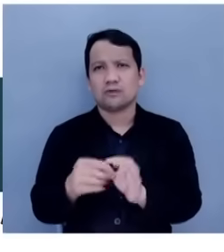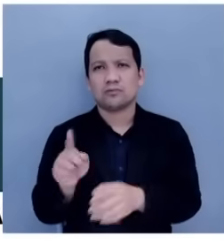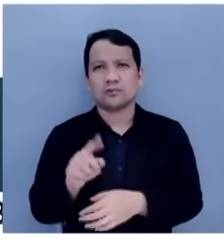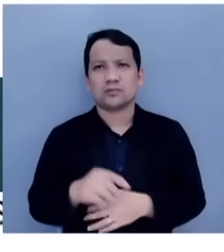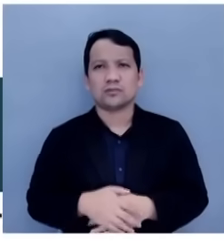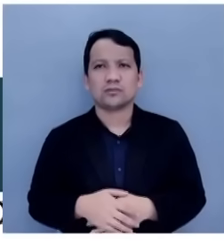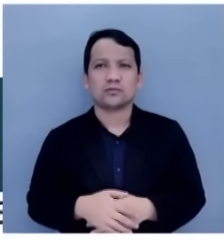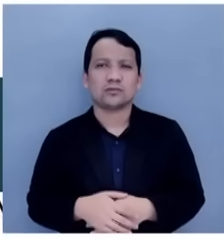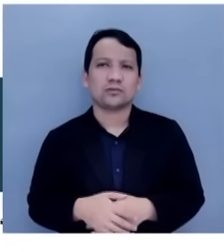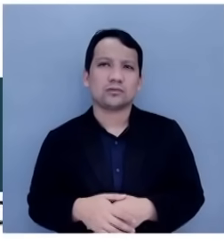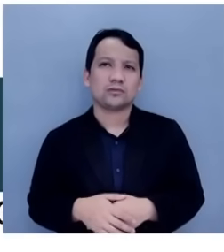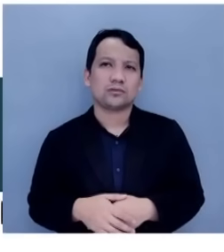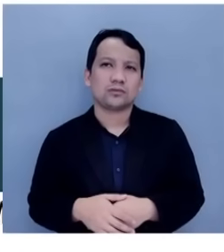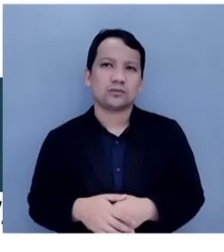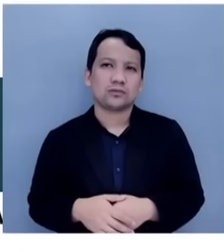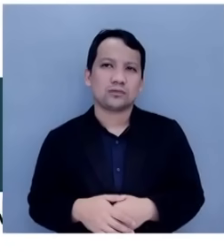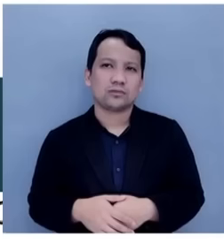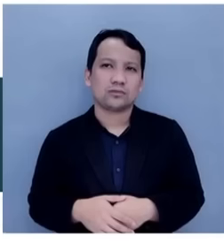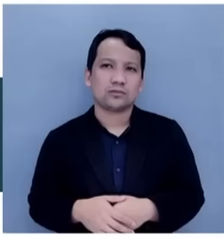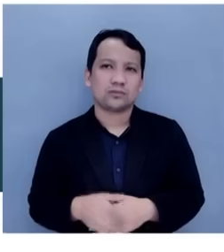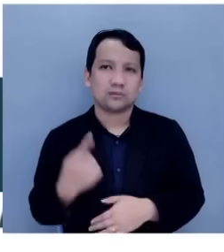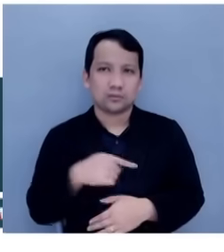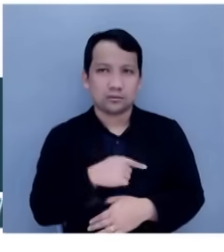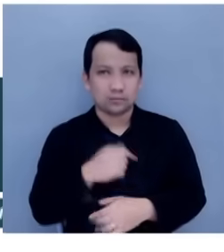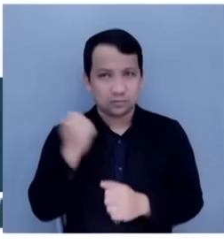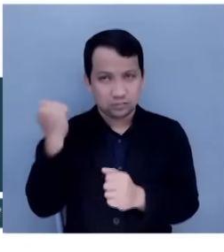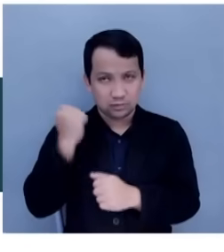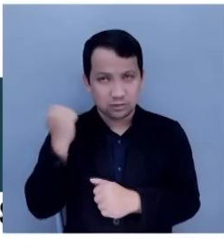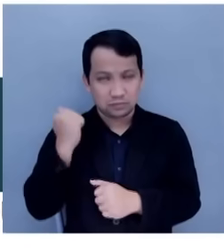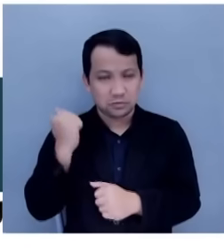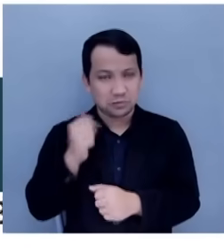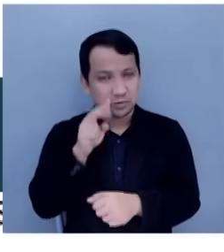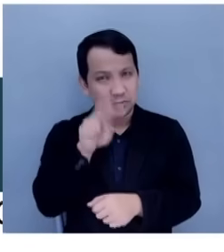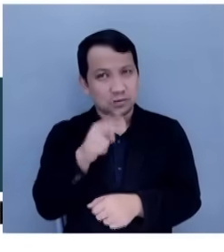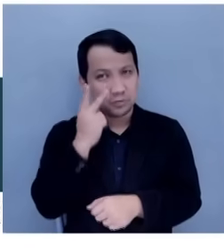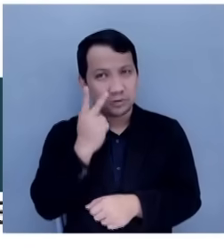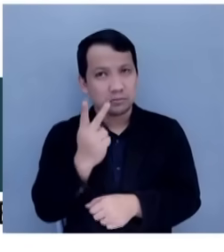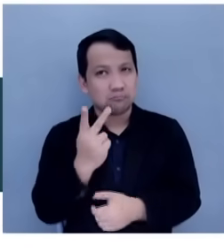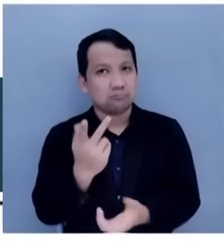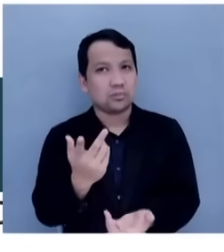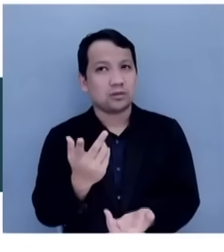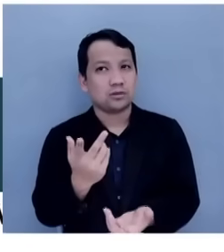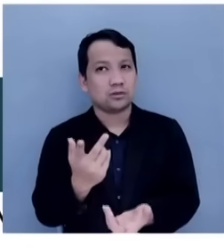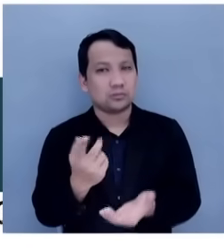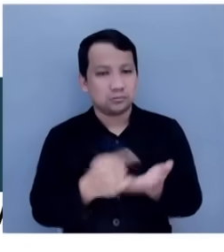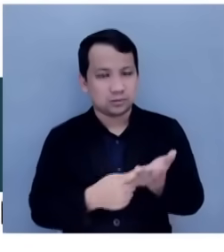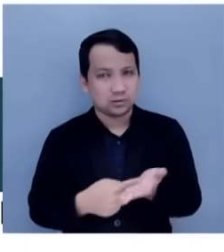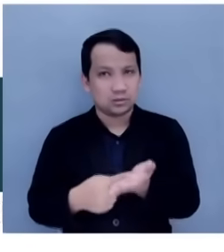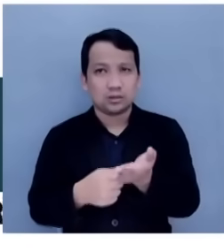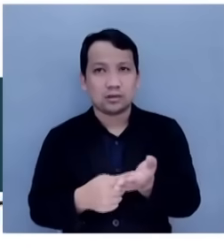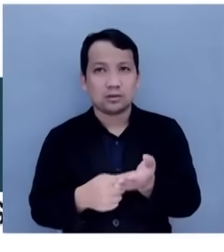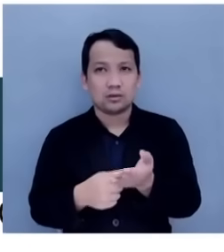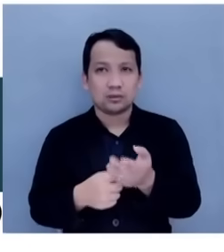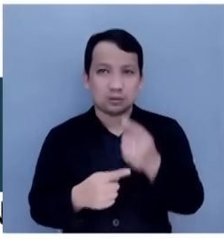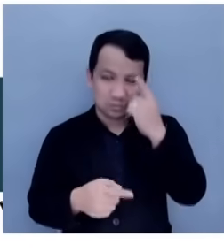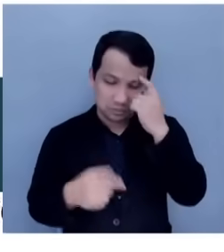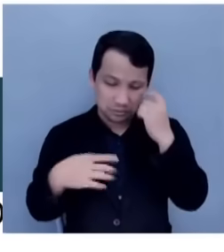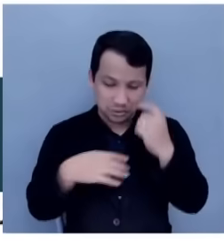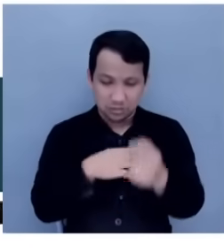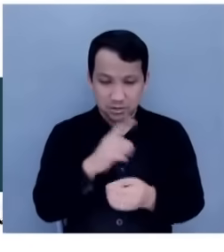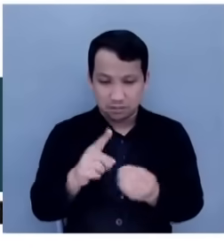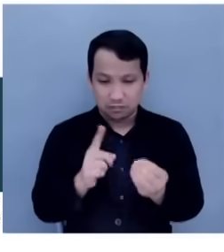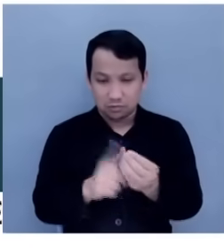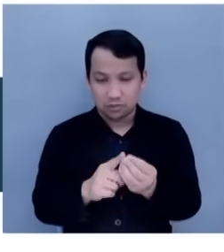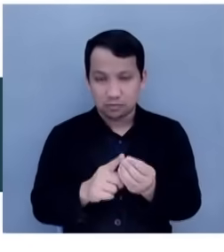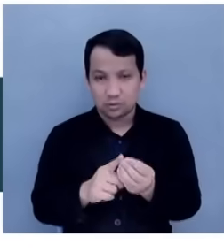Well, siyempre kami pa rin ay umaasa sa nakita na natin na mga deliberation dito sa Kongreso tungkol sa